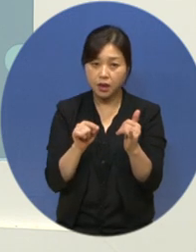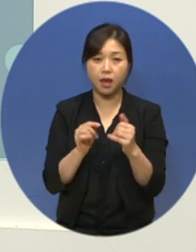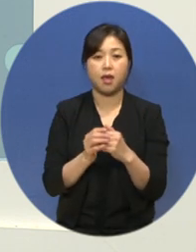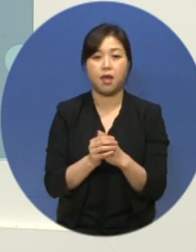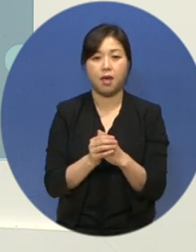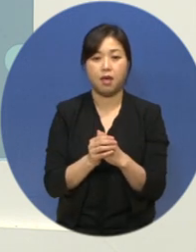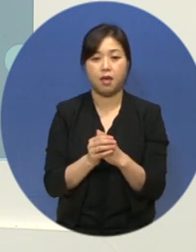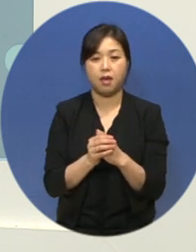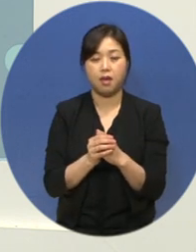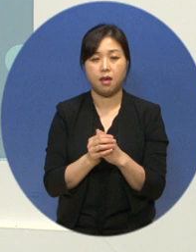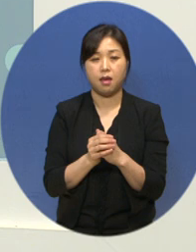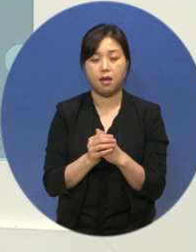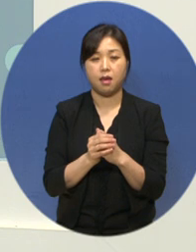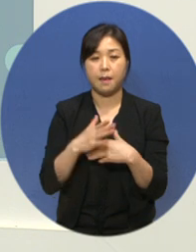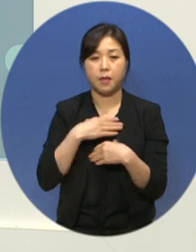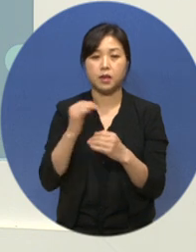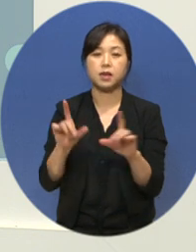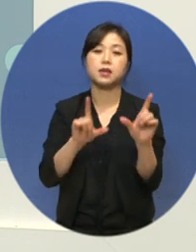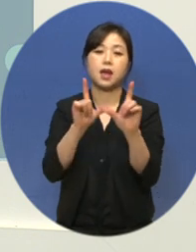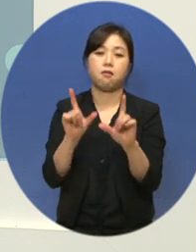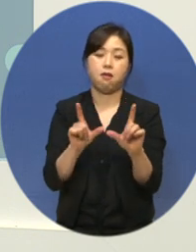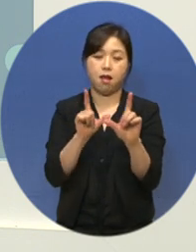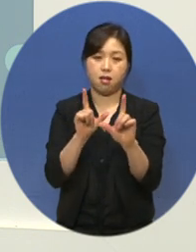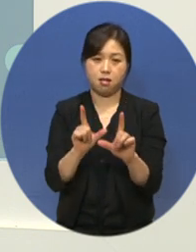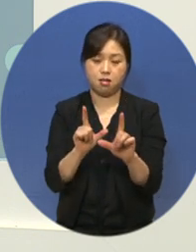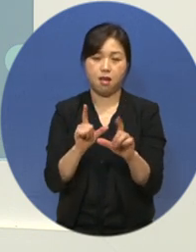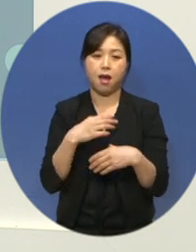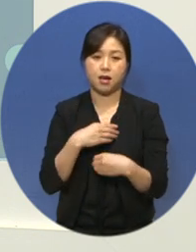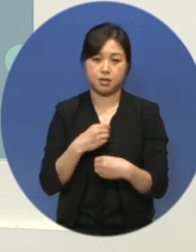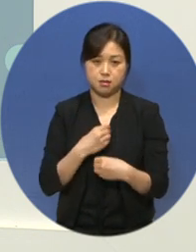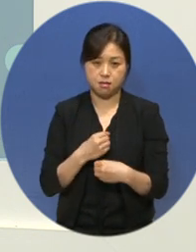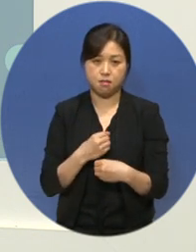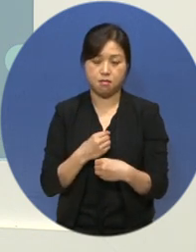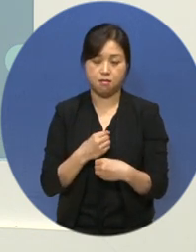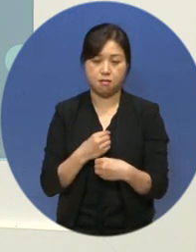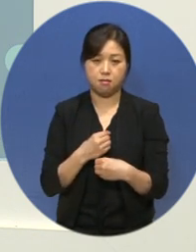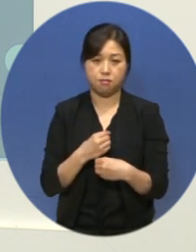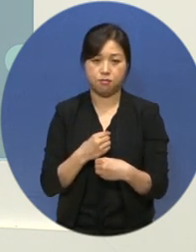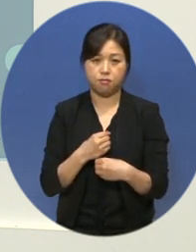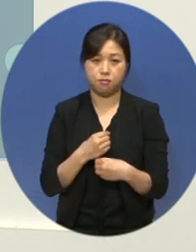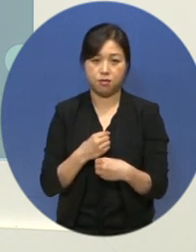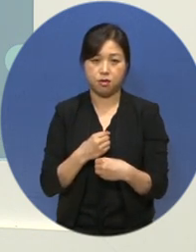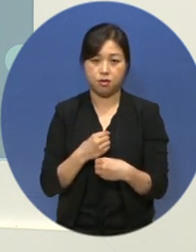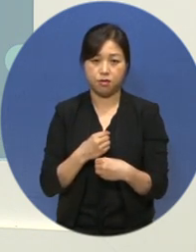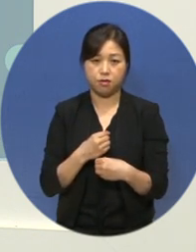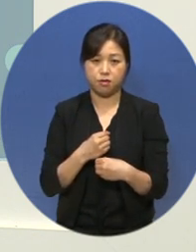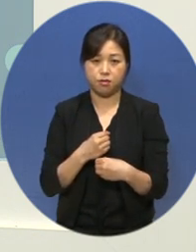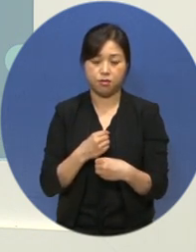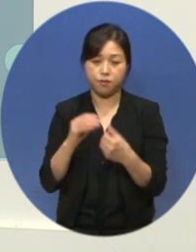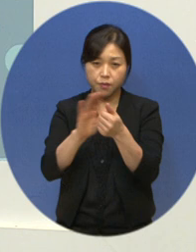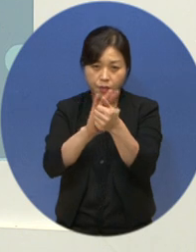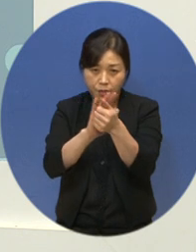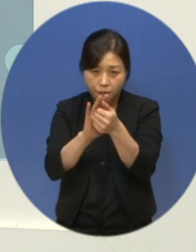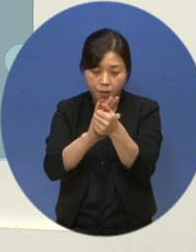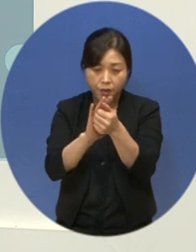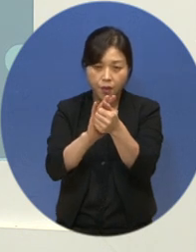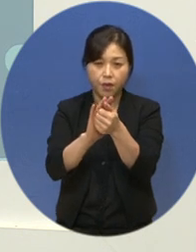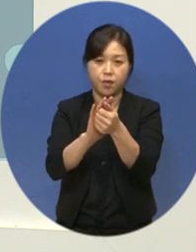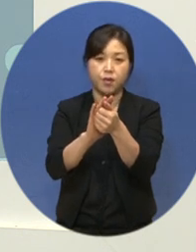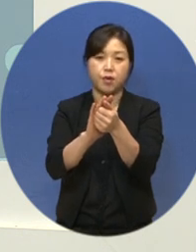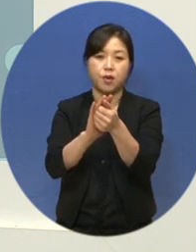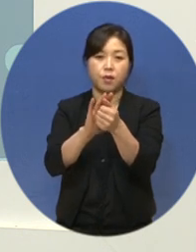아 어 편안한 생활에 안 정권을 주어지기 위해서는 뭔가 방역에